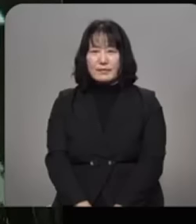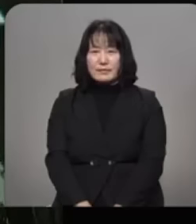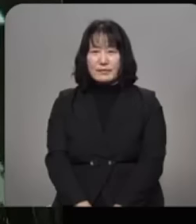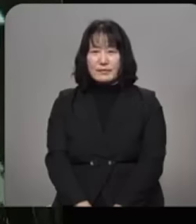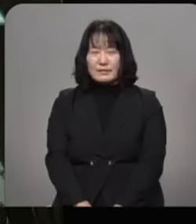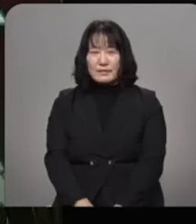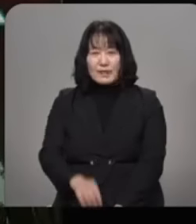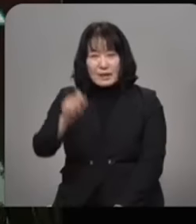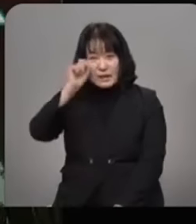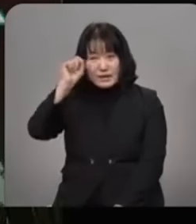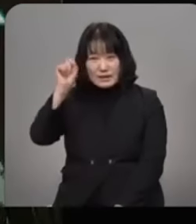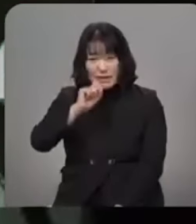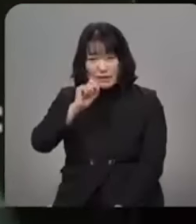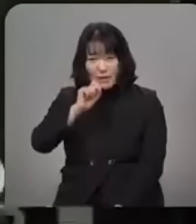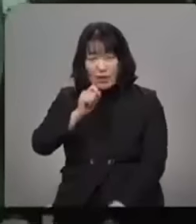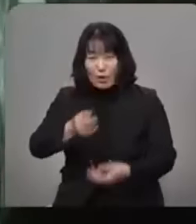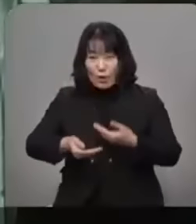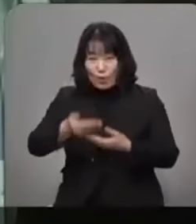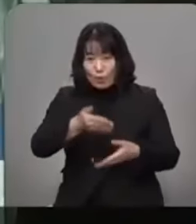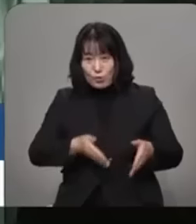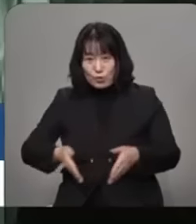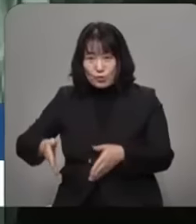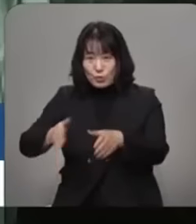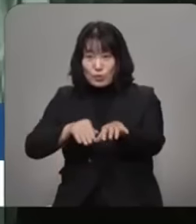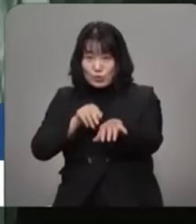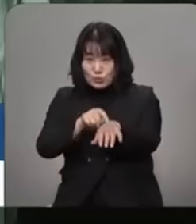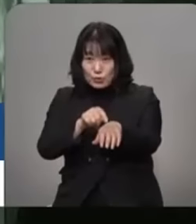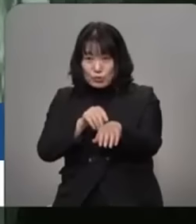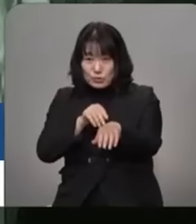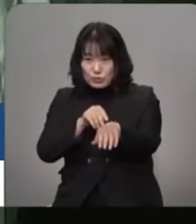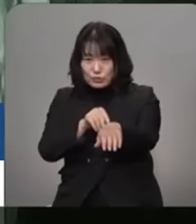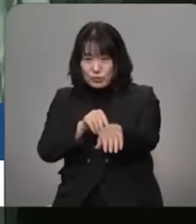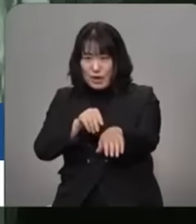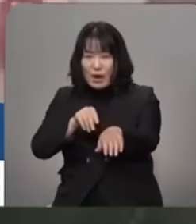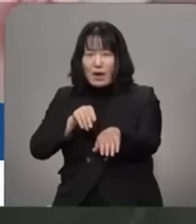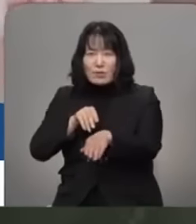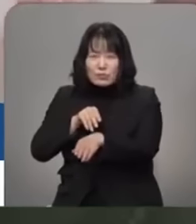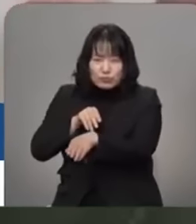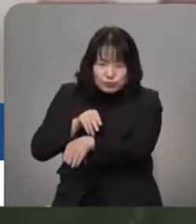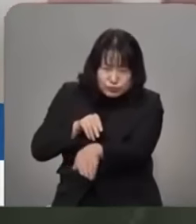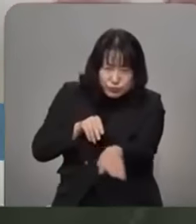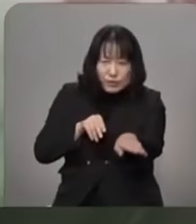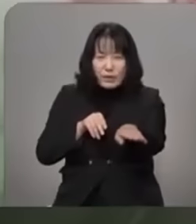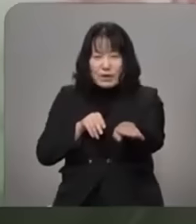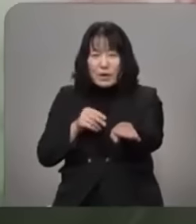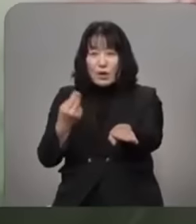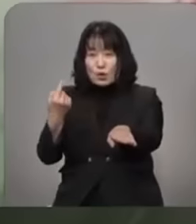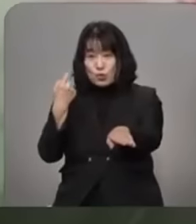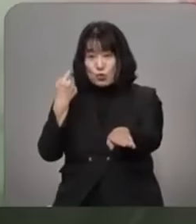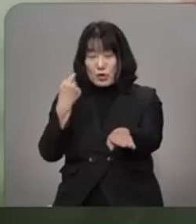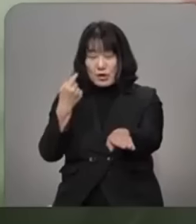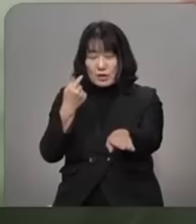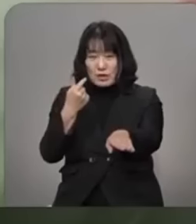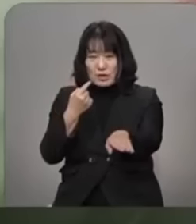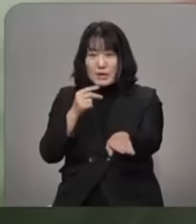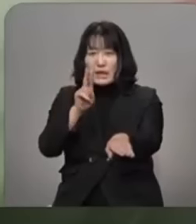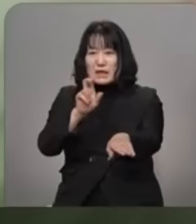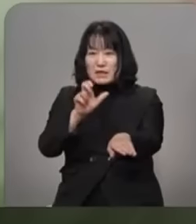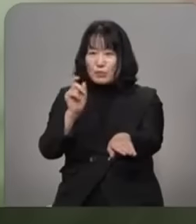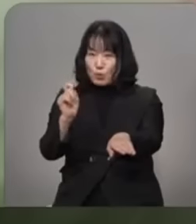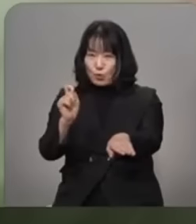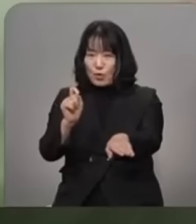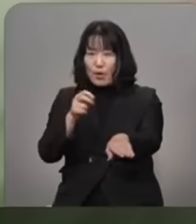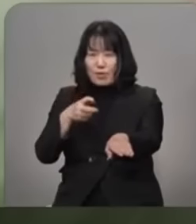새벽 시간 고속도로를 달리던 승용차 한대가 눈길에 미끄러집니다 뒤따라오던 25톤 덤프트럭이